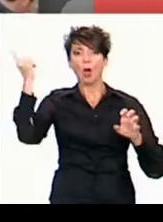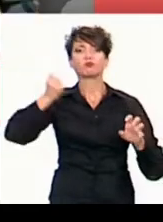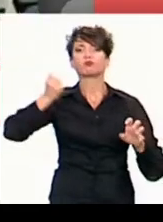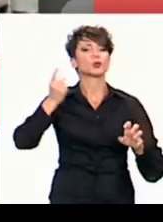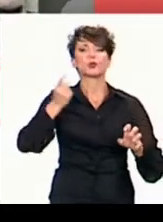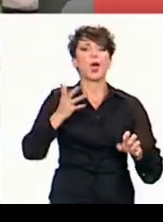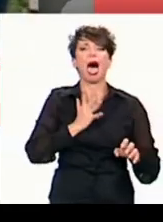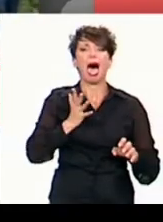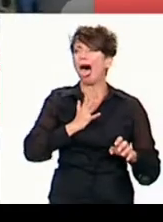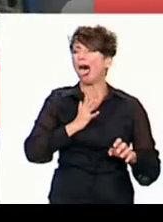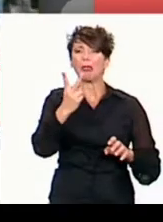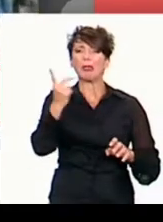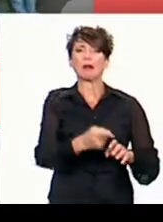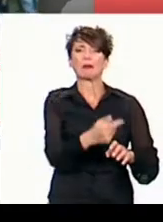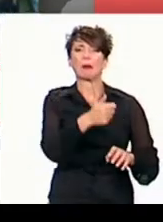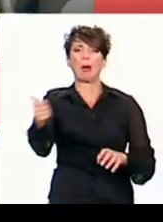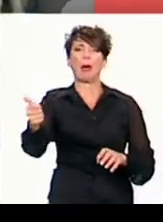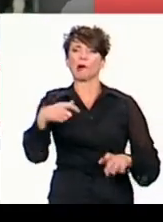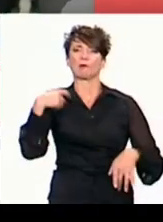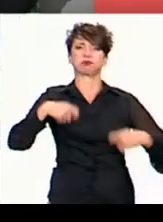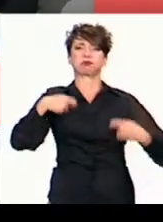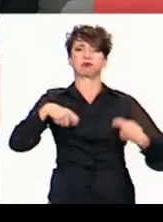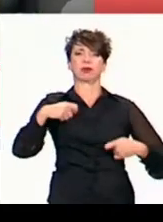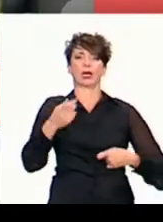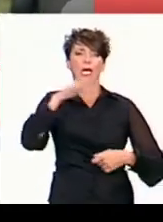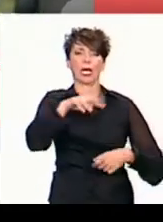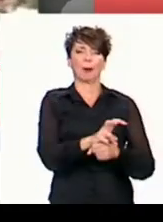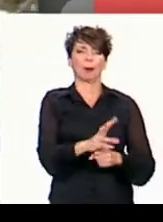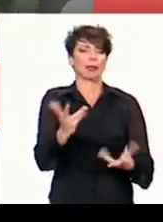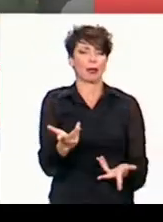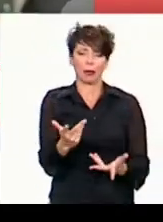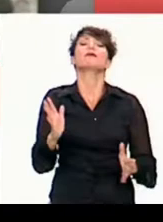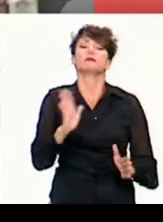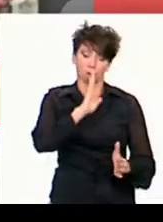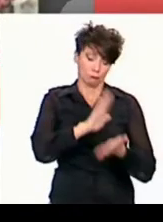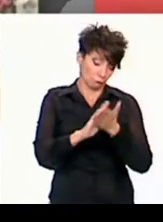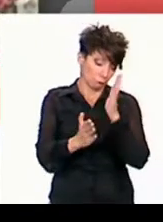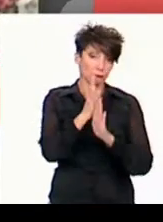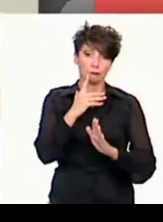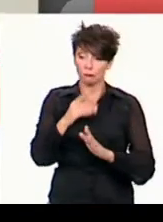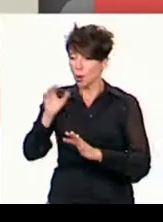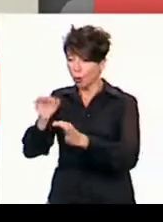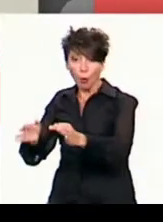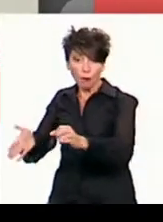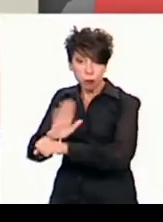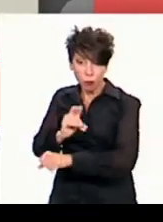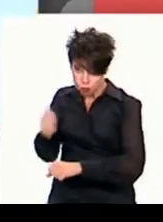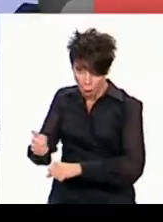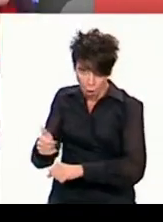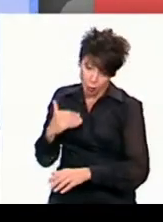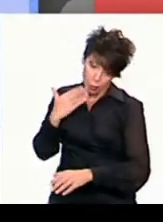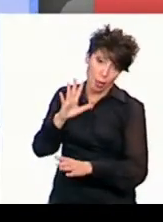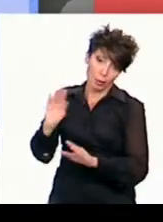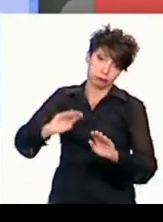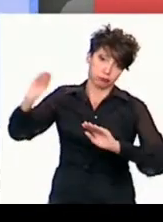κατοίκων που αντιδρά δεν ξεπερνά το 2%. Σε κάθε περίπτωση θα συνεχίσουμε τη μεταφορά και τη μετεγκατάσταση των αλλοδαπών και όπου χρειάζεται θα επεμβαίνει η αστυνομία.